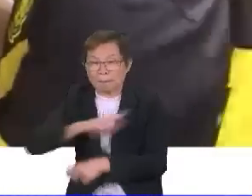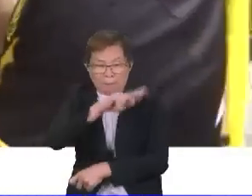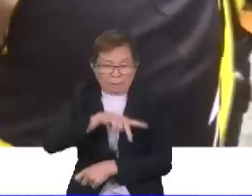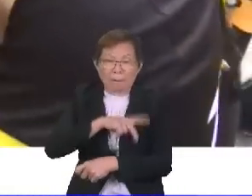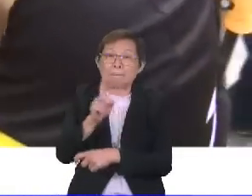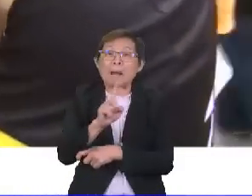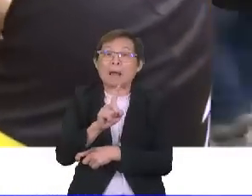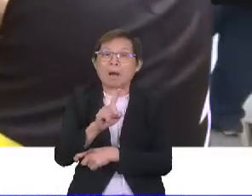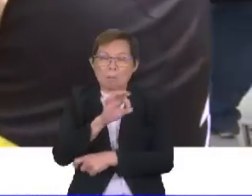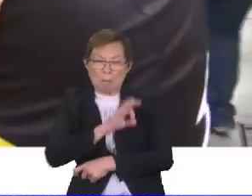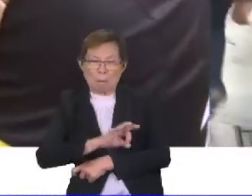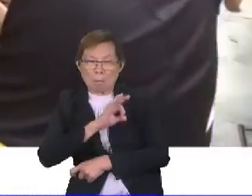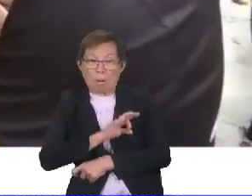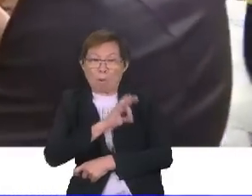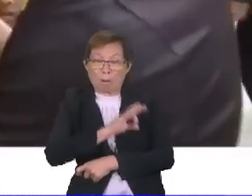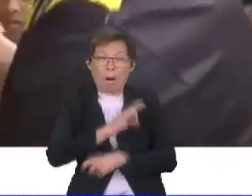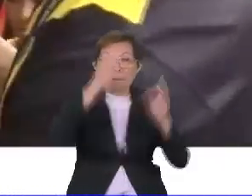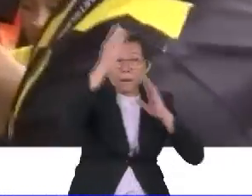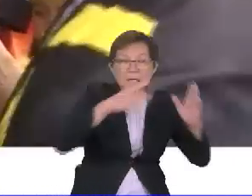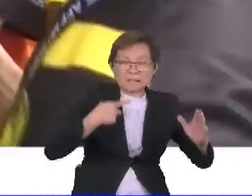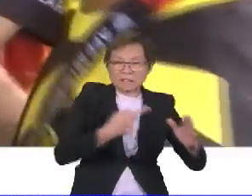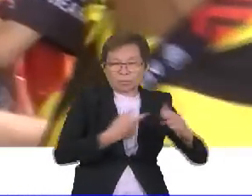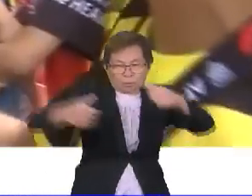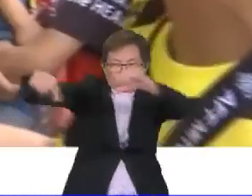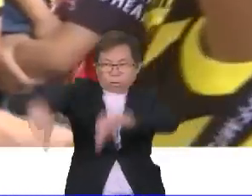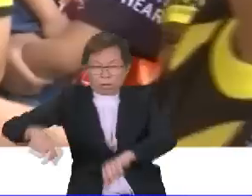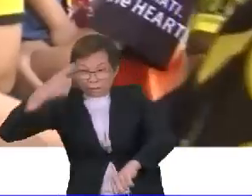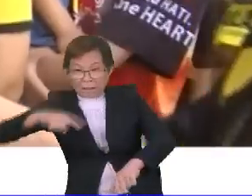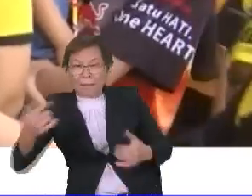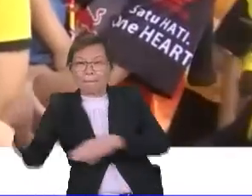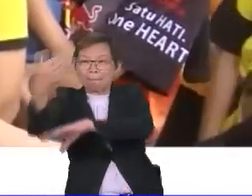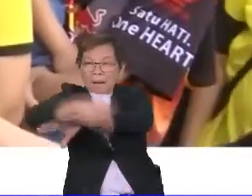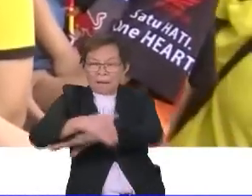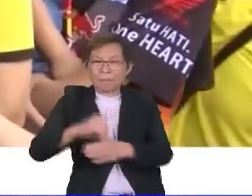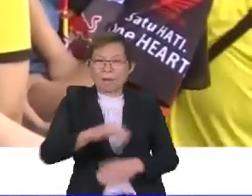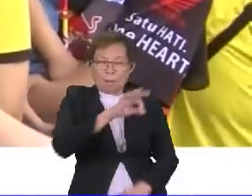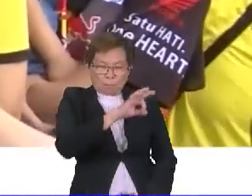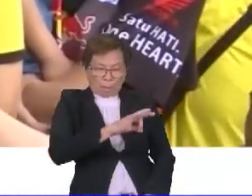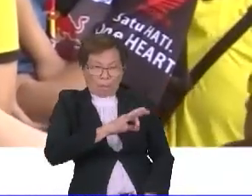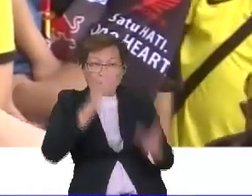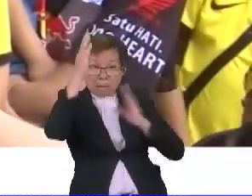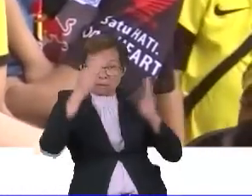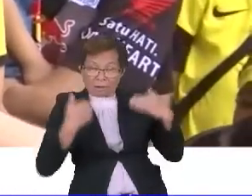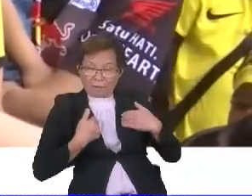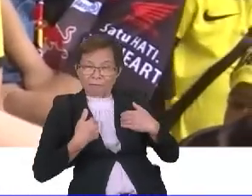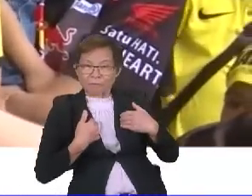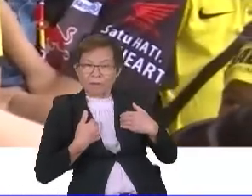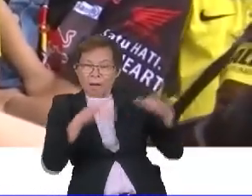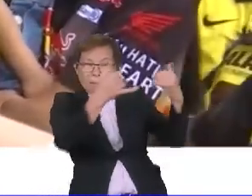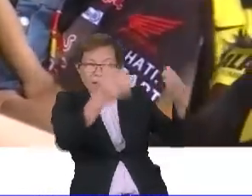pribadi Di manakah kelebihan yang kuat ke panggonade untuk kita tundukkan Thailand malam ini off cost kelebihan yang kita adalah